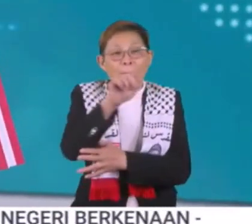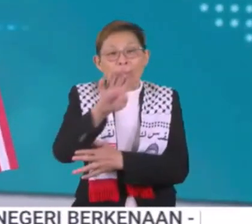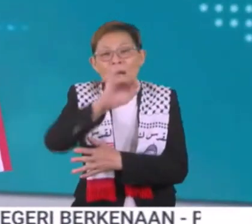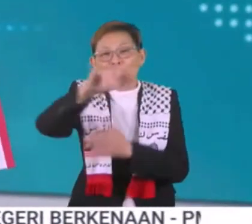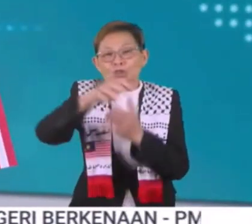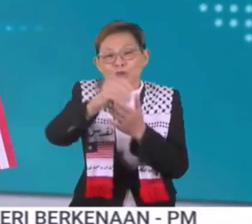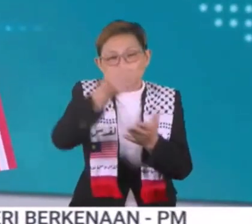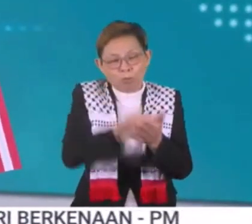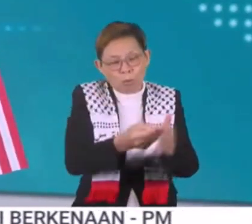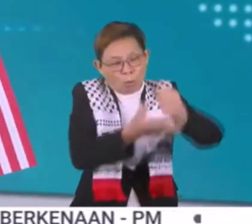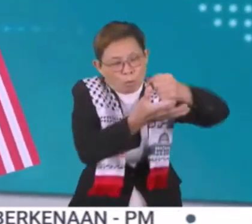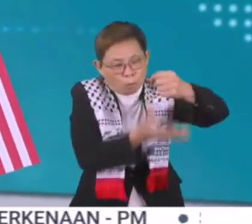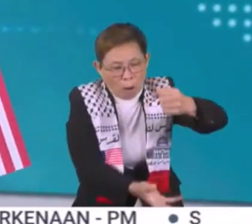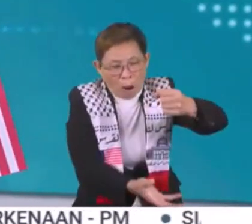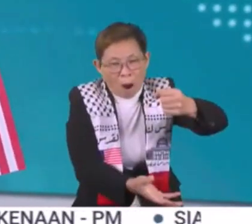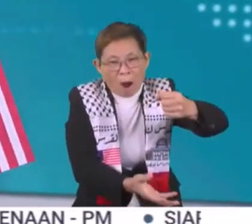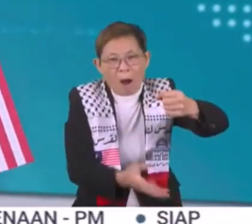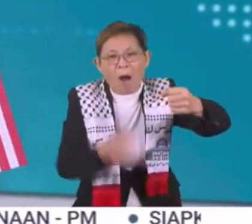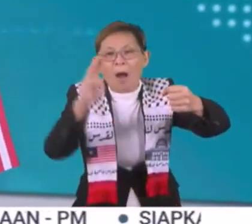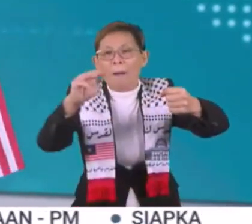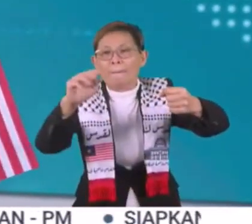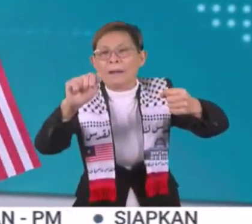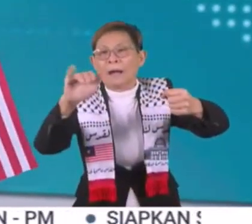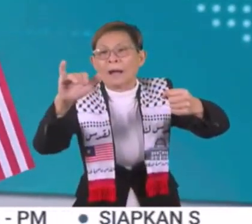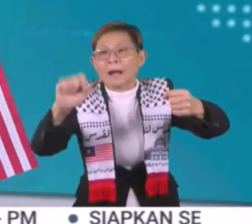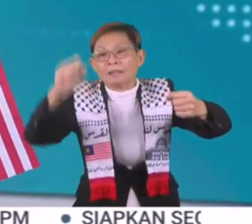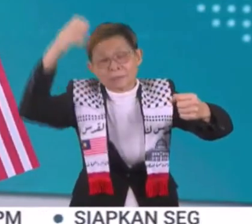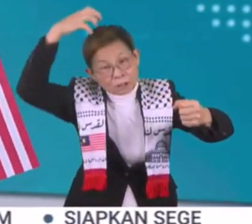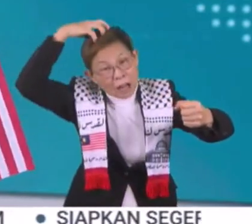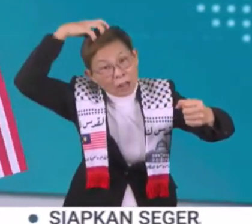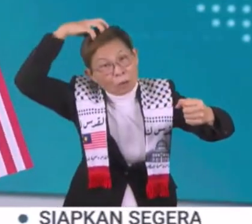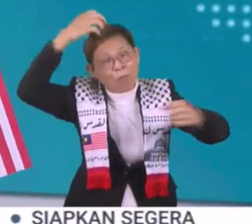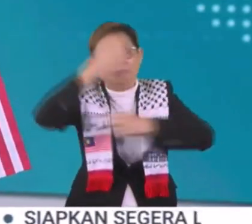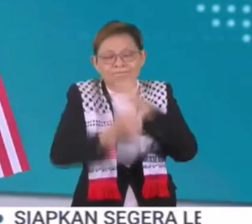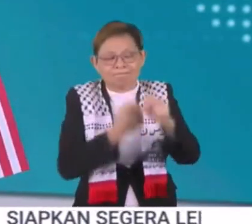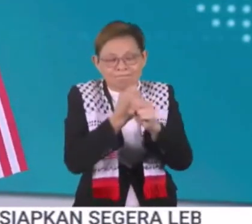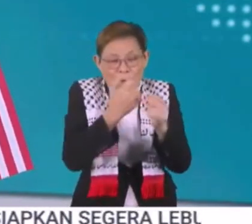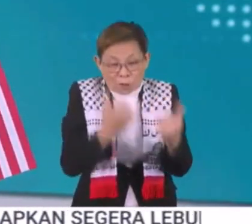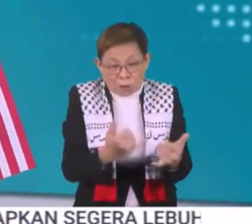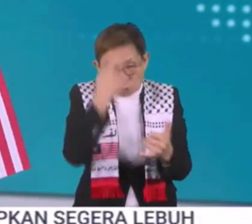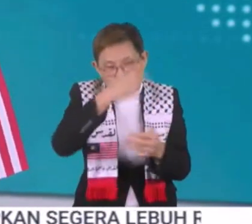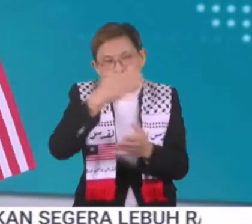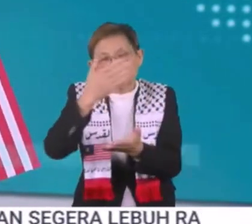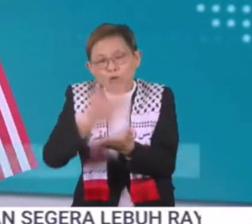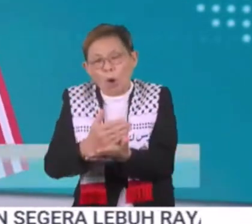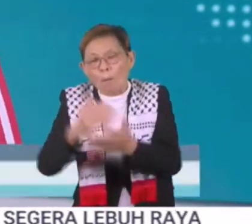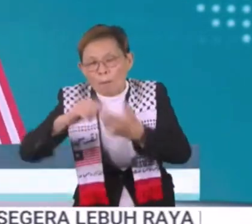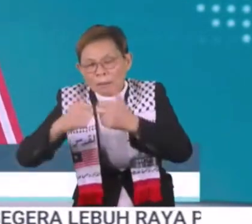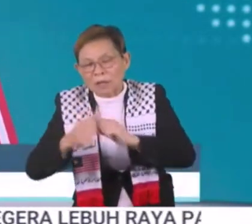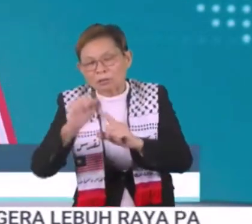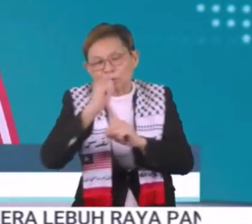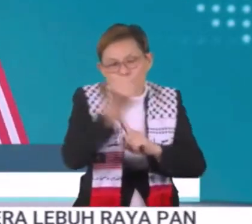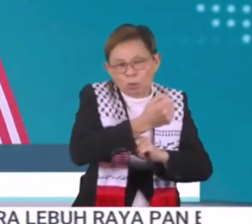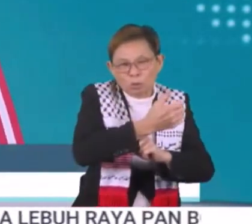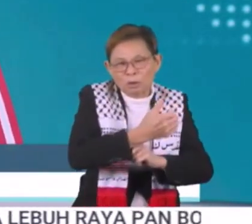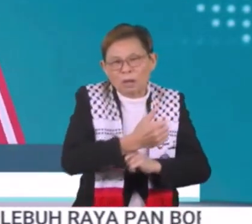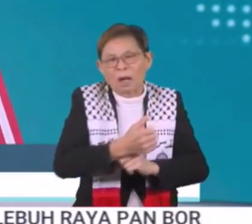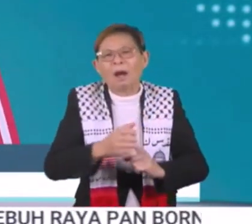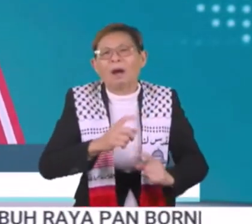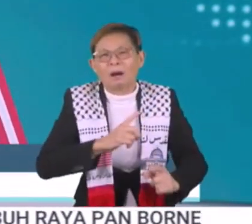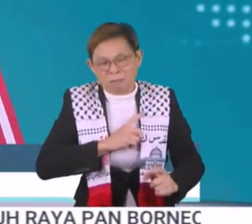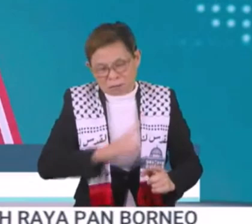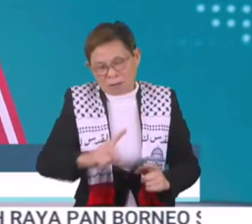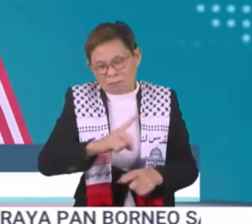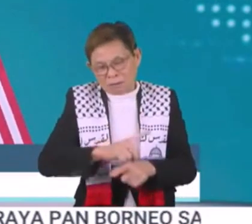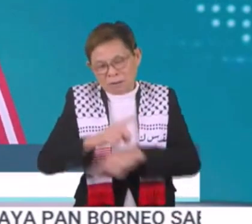19.4 juta ringgit diperuntuk Majlis Agama Islam Selangor MAIS tahun ini untuk menangani masalah sosial dan akidah di negeri